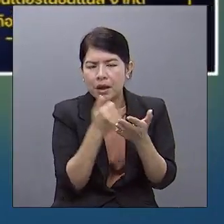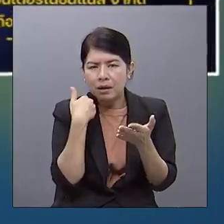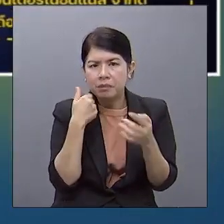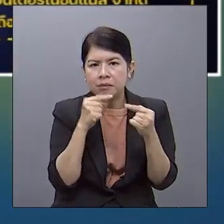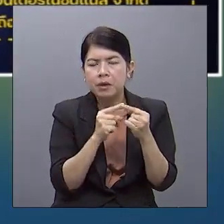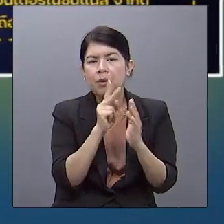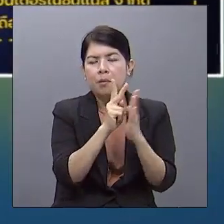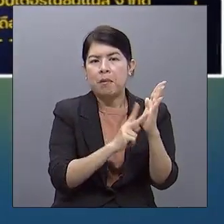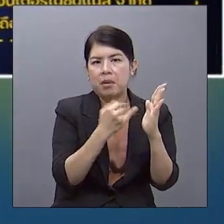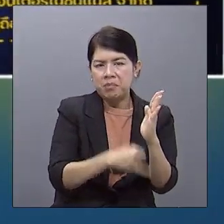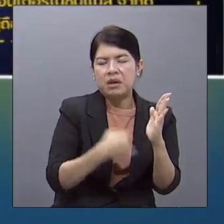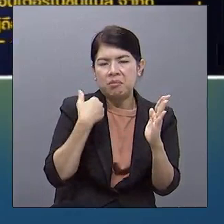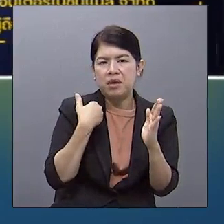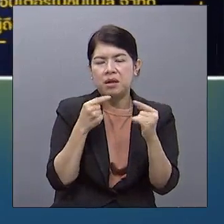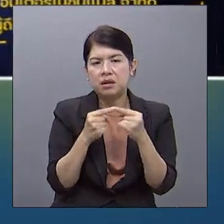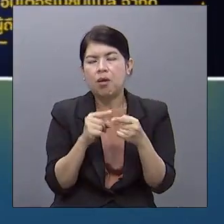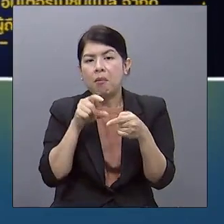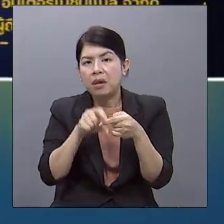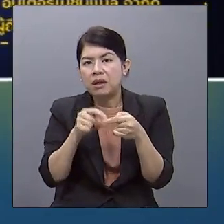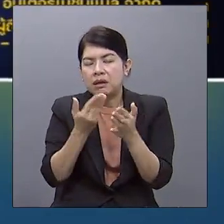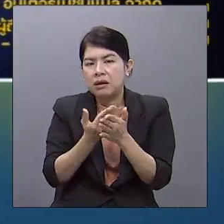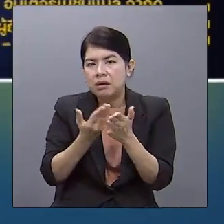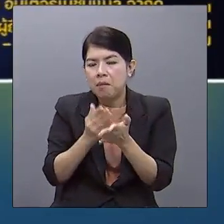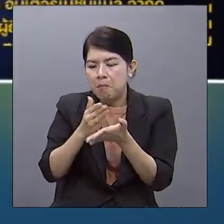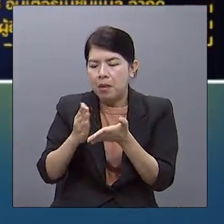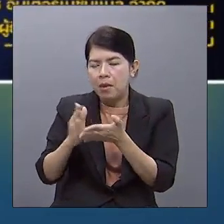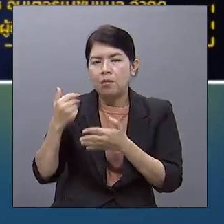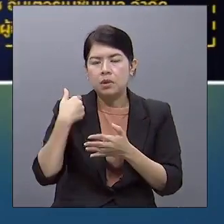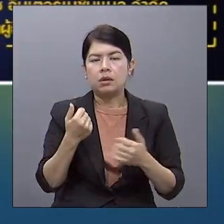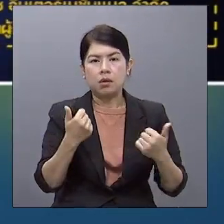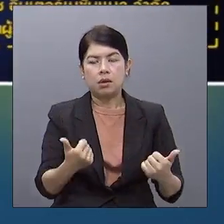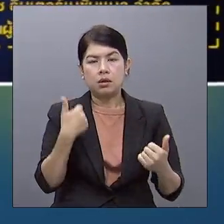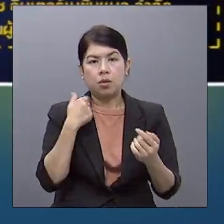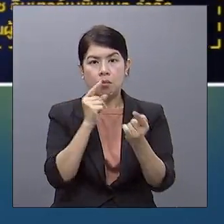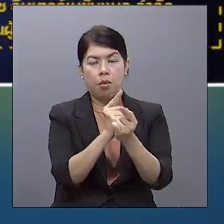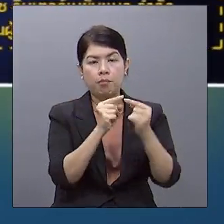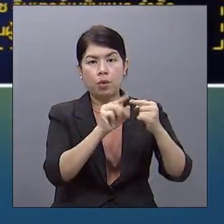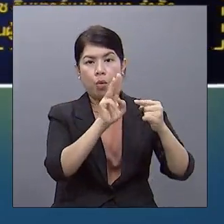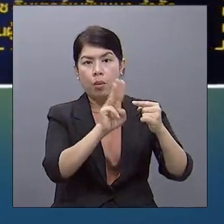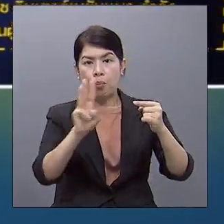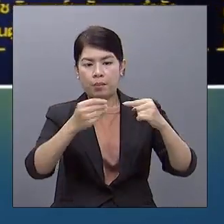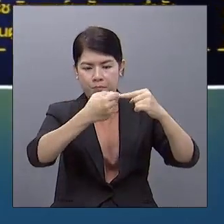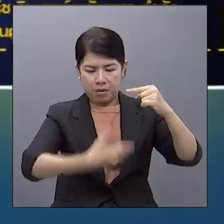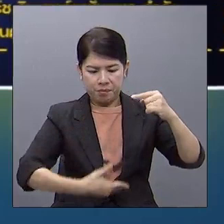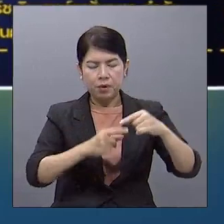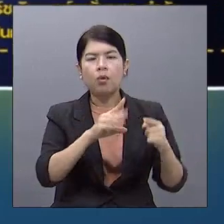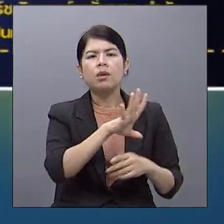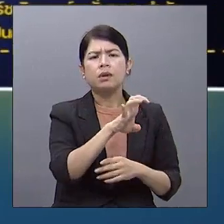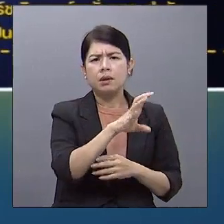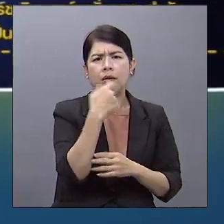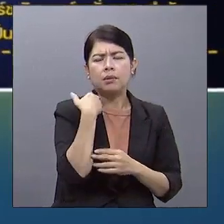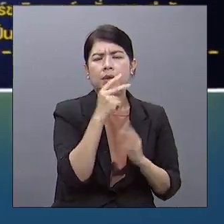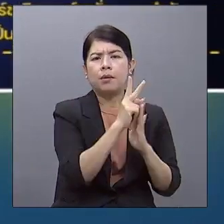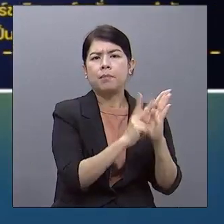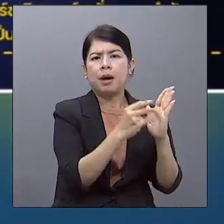กันด้วยนะครับข้อมูลที่พบขณะนี้มีเว็บไซต์ที่เกี่ยวข้องกว่า 400เว็บไซต์ครับซึ่งดำเนินการติดไปแล้วประมาณ 200เว็บไซต์